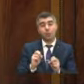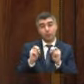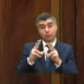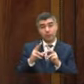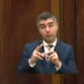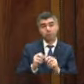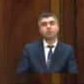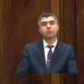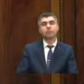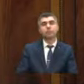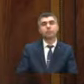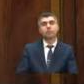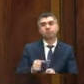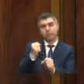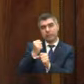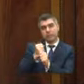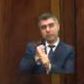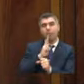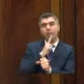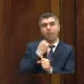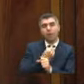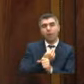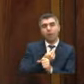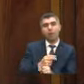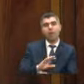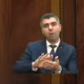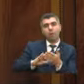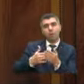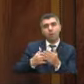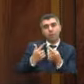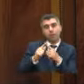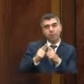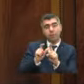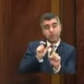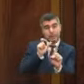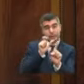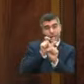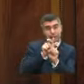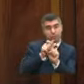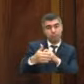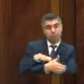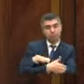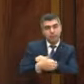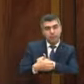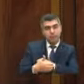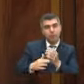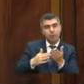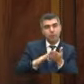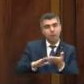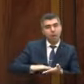به، لأنها هذه الحكومة أخذت على عاتقها مسؤولية الاهتمام بالفئات الهشة والمحرومة بشكل كبير،